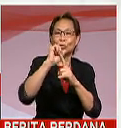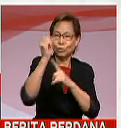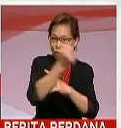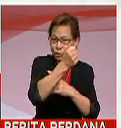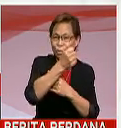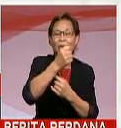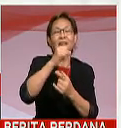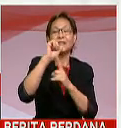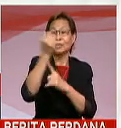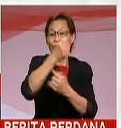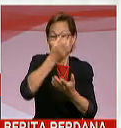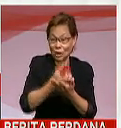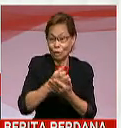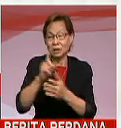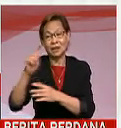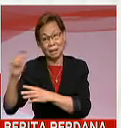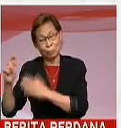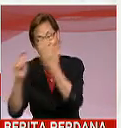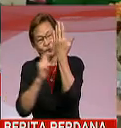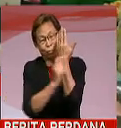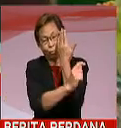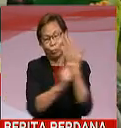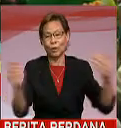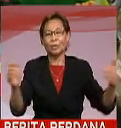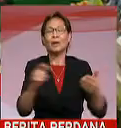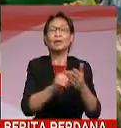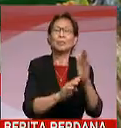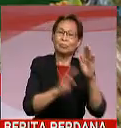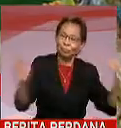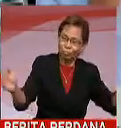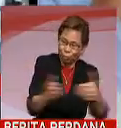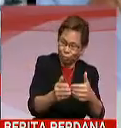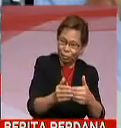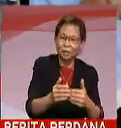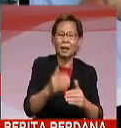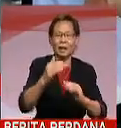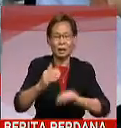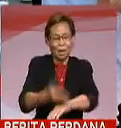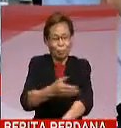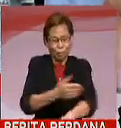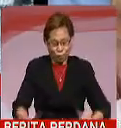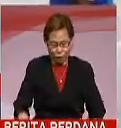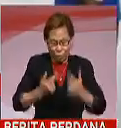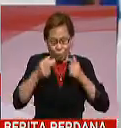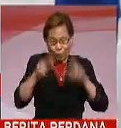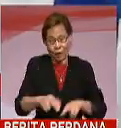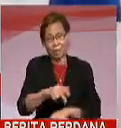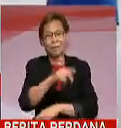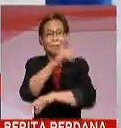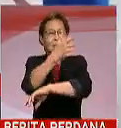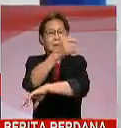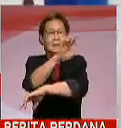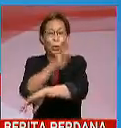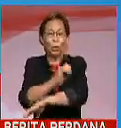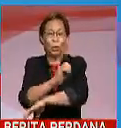Timur. Antara matlamatnya, merapatkan jurang pembangunan dan meningkatkan taraf hidup rakyat. Justru Ketua Pegawai